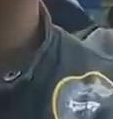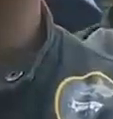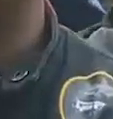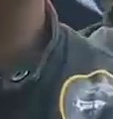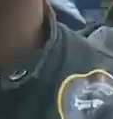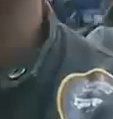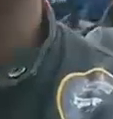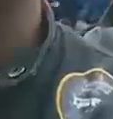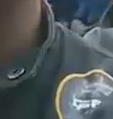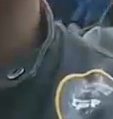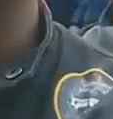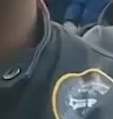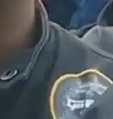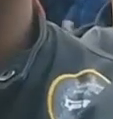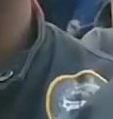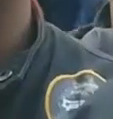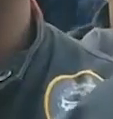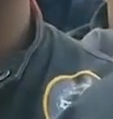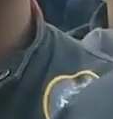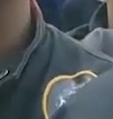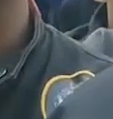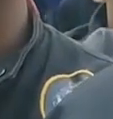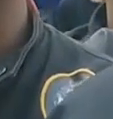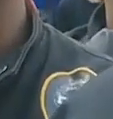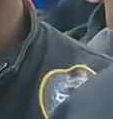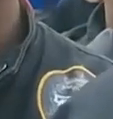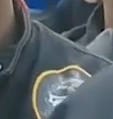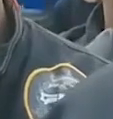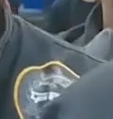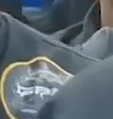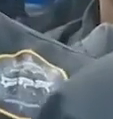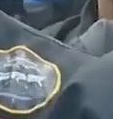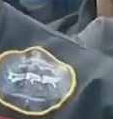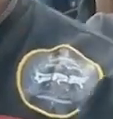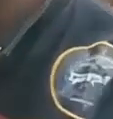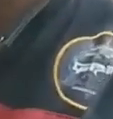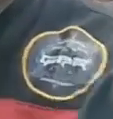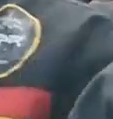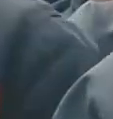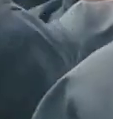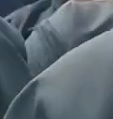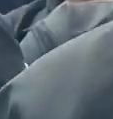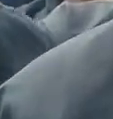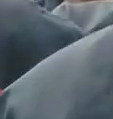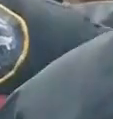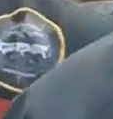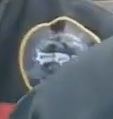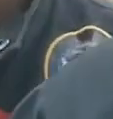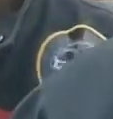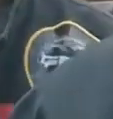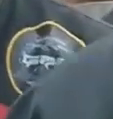8 pelaku yang ada mungkin ekstasi nggak ada yang mengenal, atau GBR pun nggak ada yang mengenal, Mondreker nggak ada yang